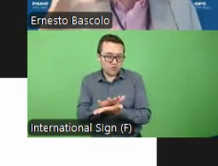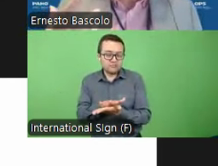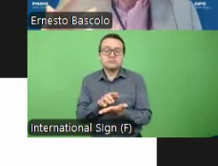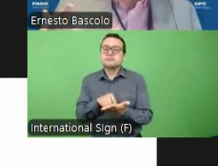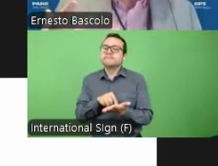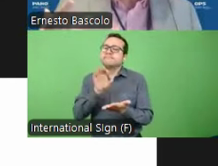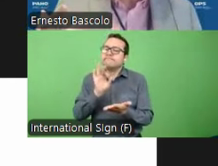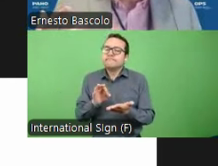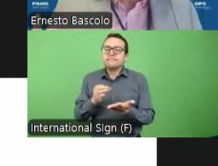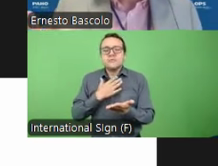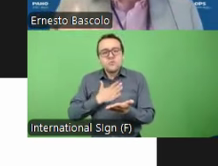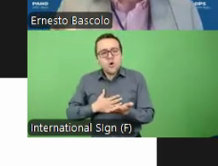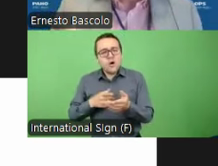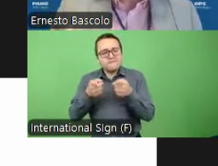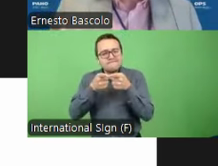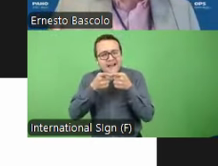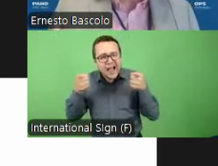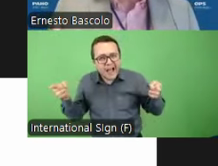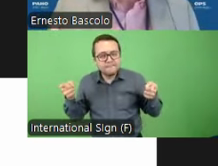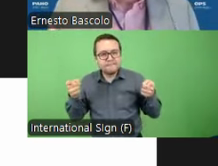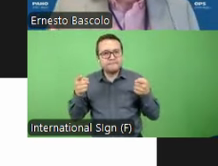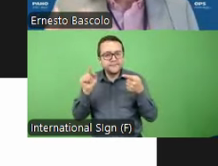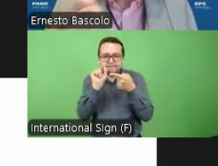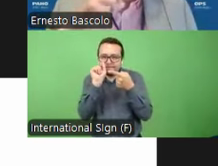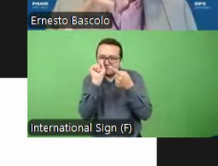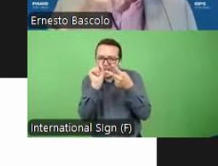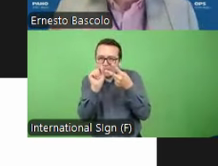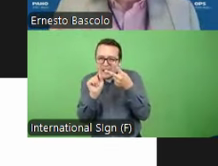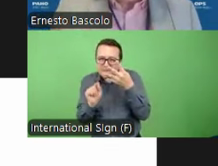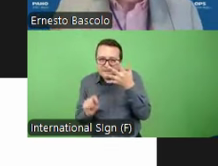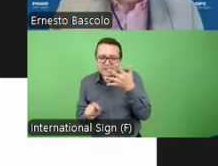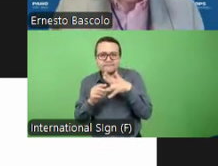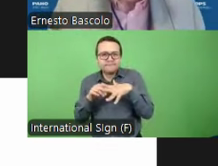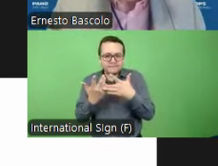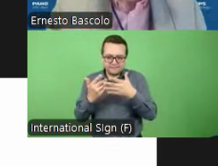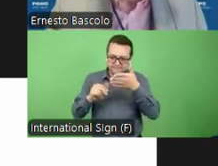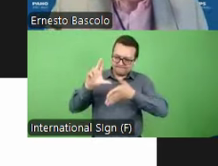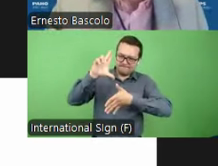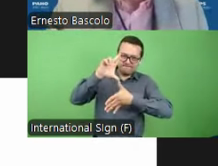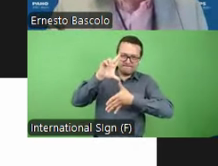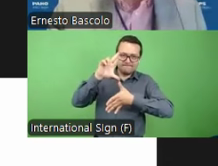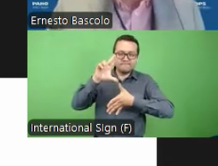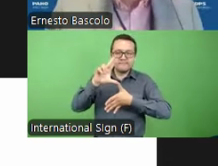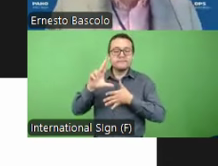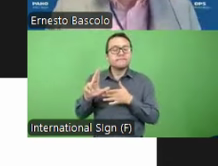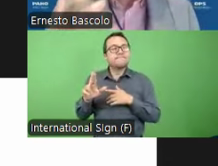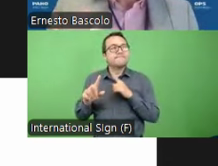con non mayor seulement ces detalle, aspects qué es de lo que manière pasa en plus nuestra región, détaillée, sino incorporando una dimensión que de sinon alguna